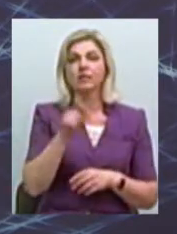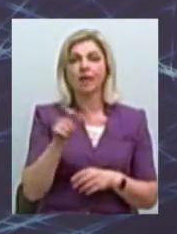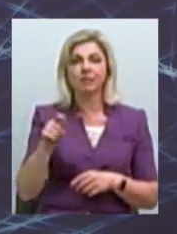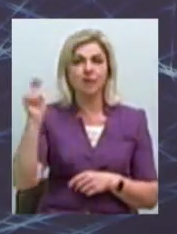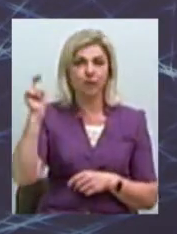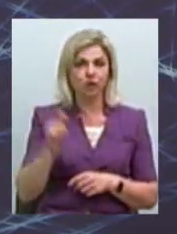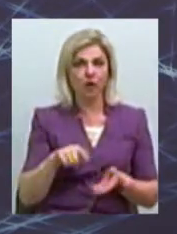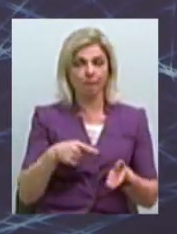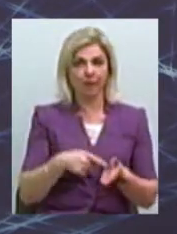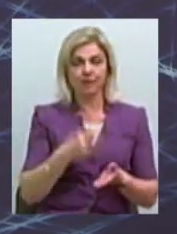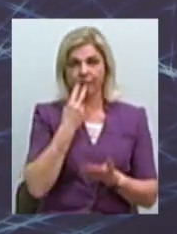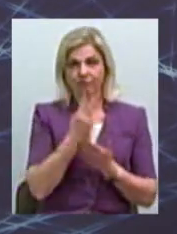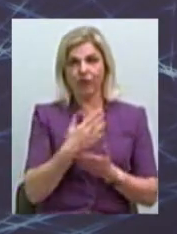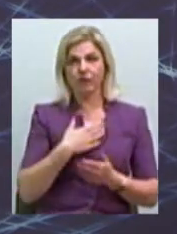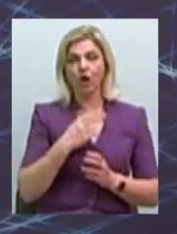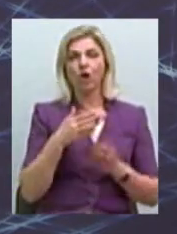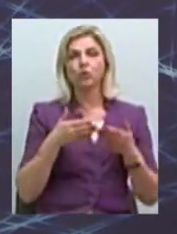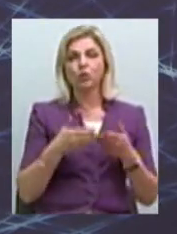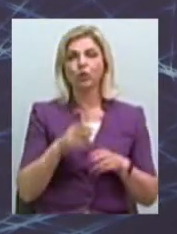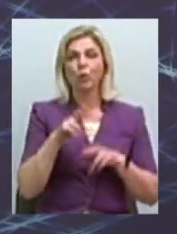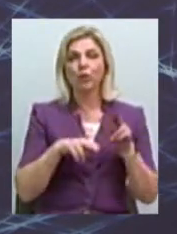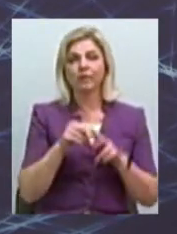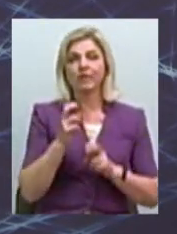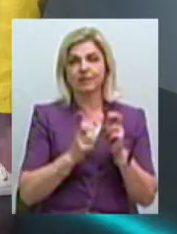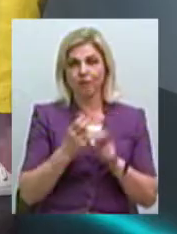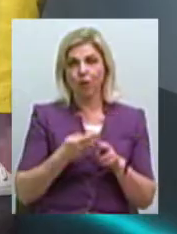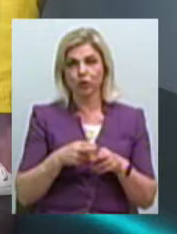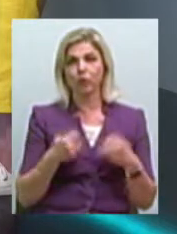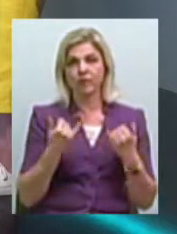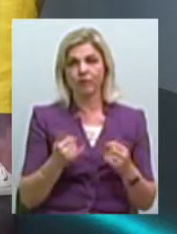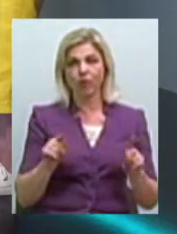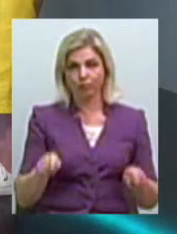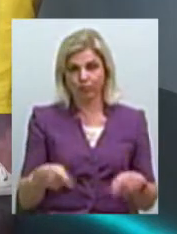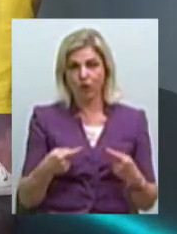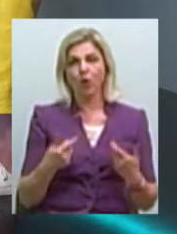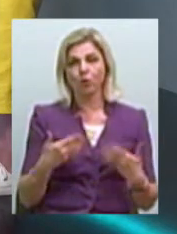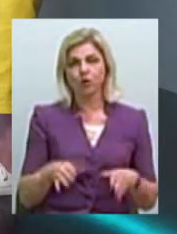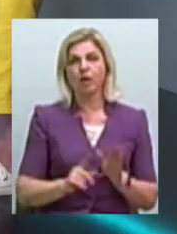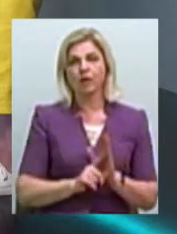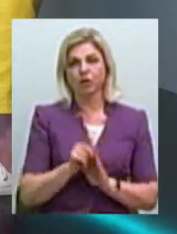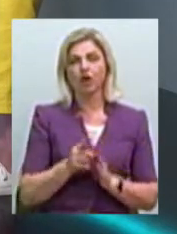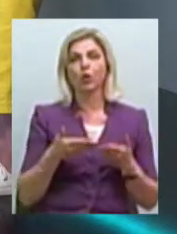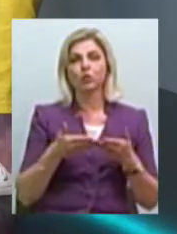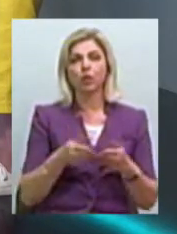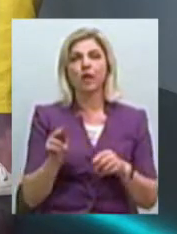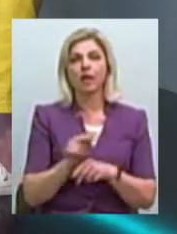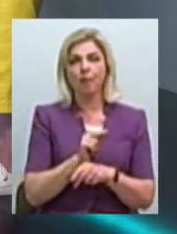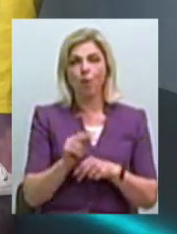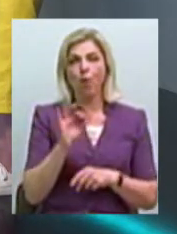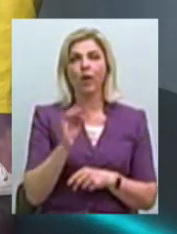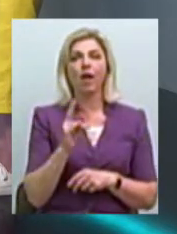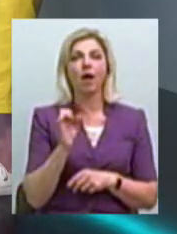міста і бачать наші суднобудівні заводи, які на сьогодні відроджуються, вже розпочинає судноремонтні роботи і «Океан»,